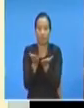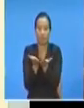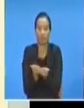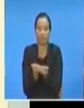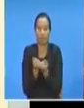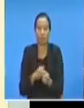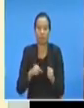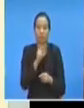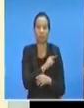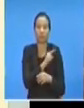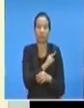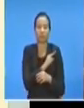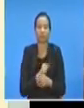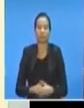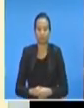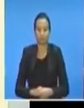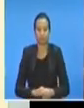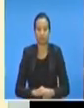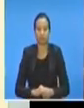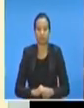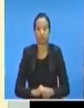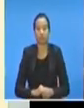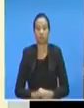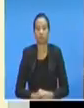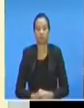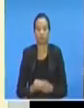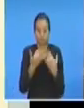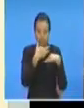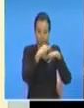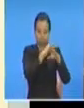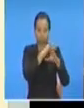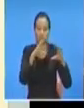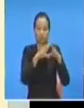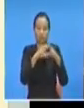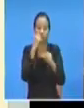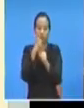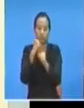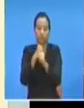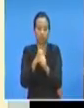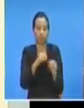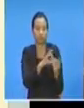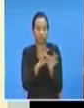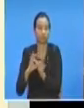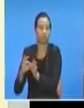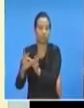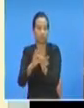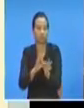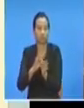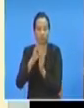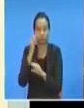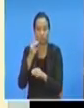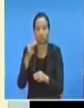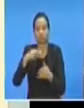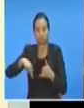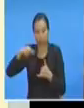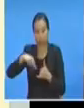าที่รับแจ้งเหตุฉุกเฉินและประสานกับหน่วยงานที่เกี่ยวข้องในการช่วยเหลือระงับเหตุฉุกเฉินอย่างรวดเร็วและมีประสิทธิ